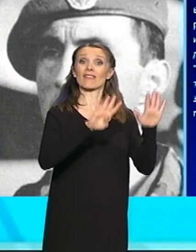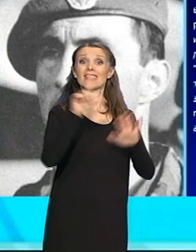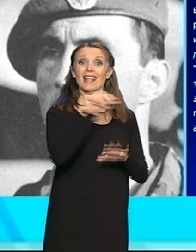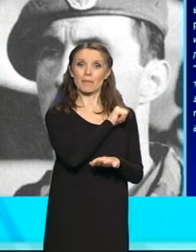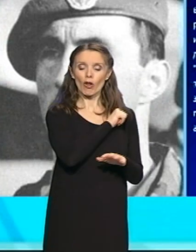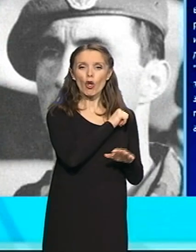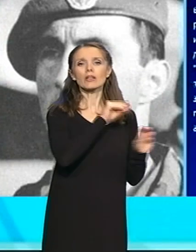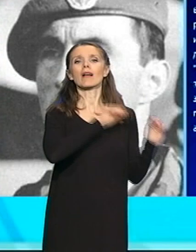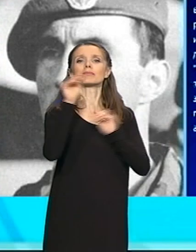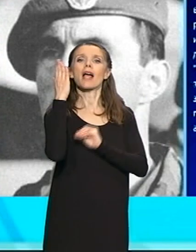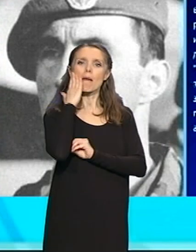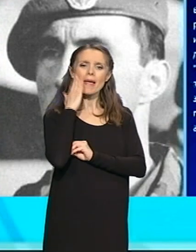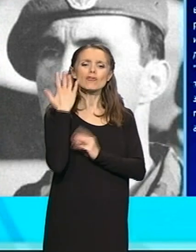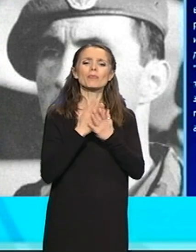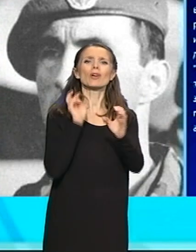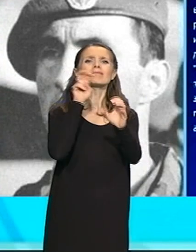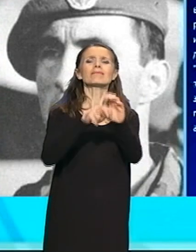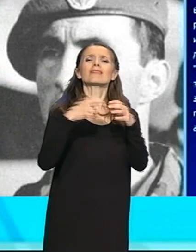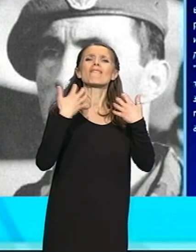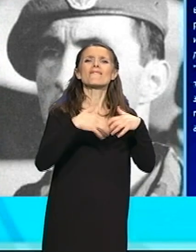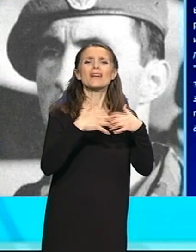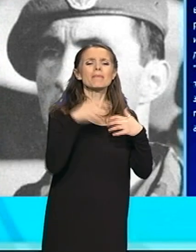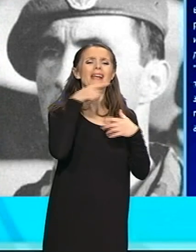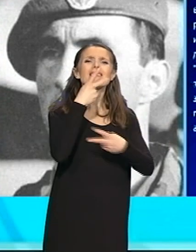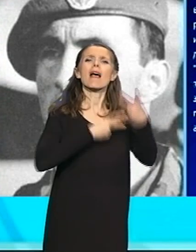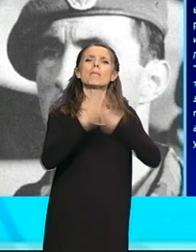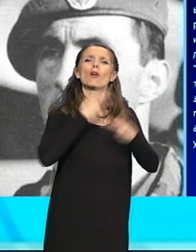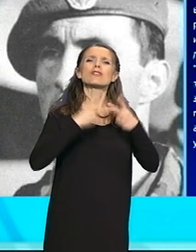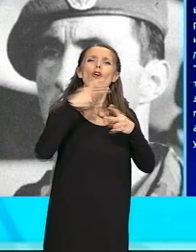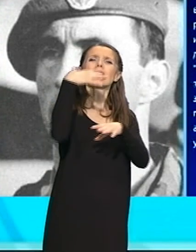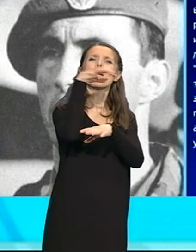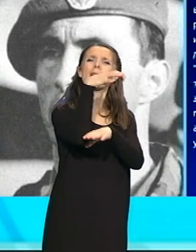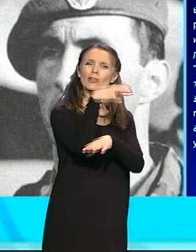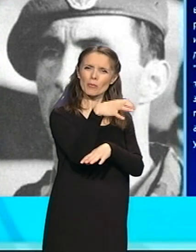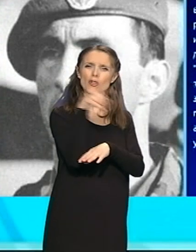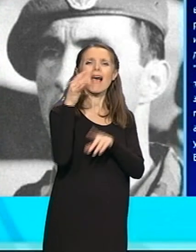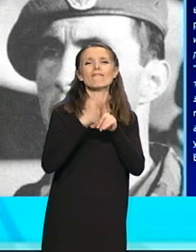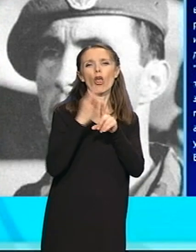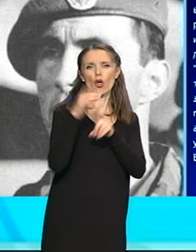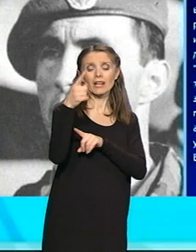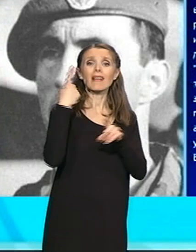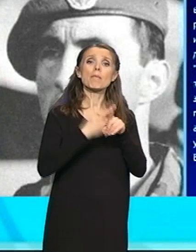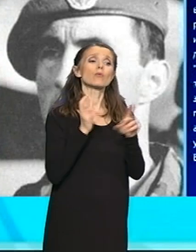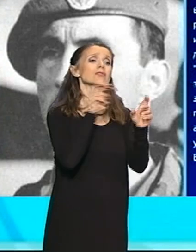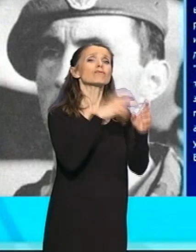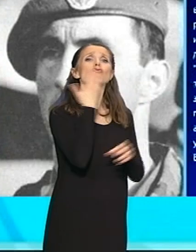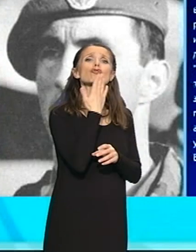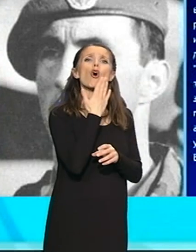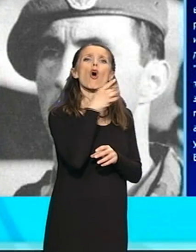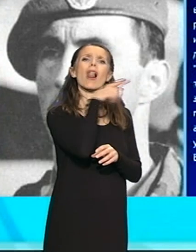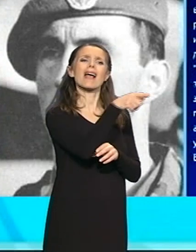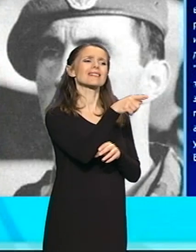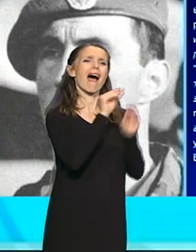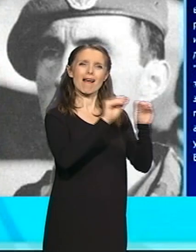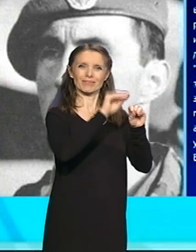gde je radio za čuvenog proizvođača padobranske opreme na Floridi i kao šef instruktora u padobranskoj školi u Kaliforniji. Diplomirao